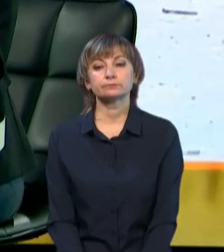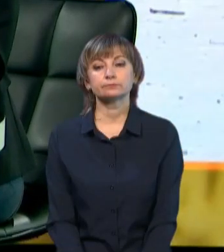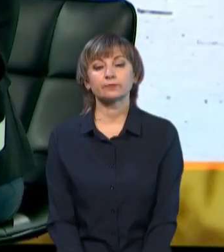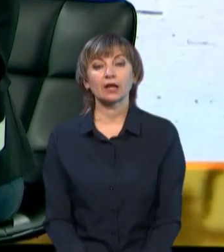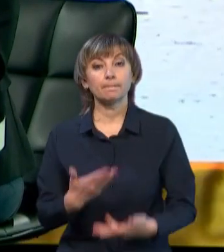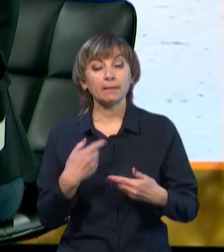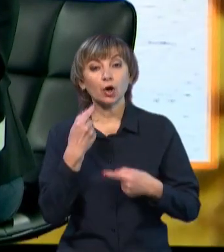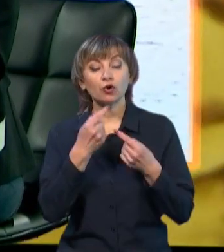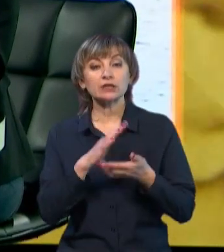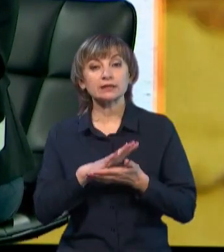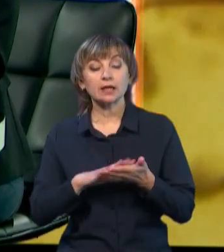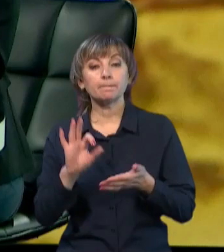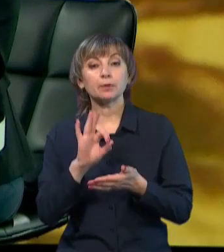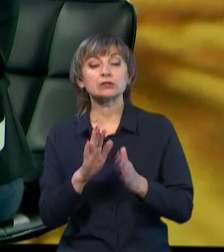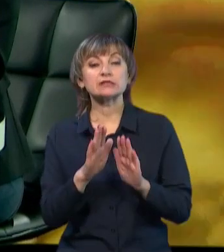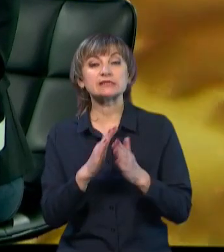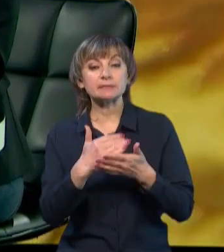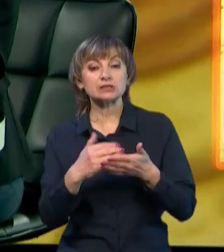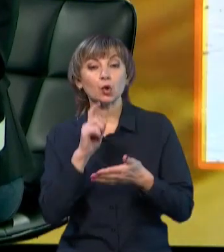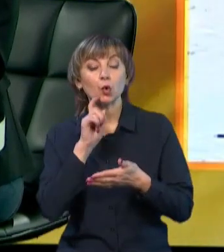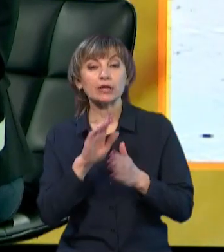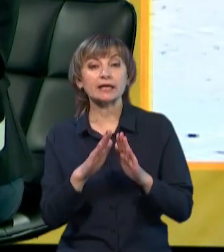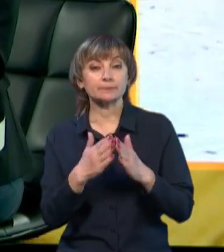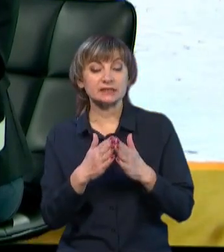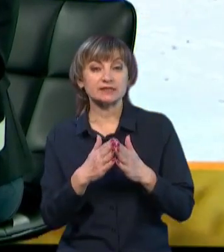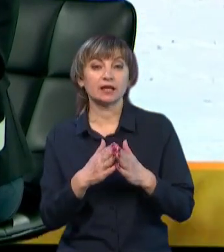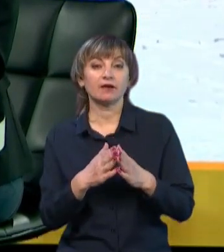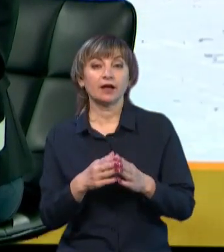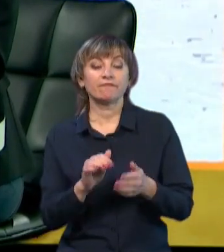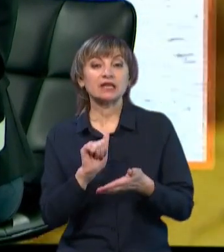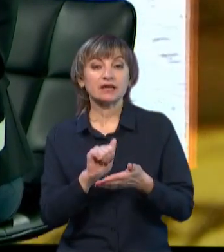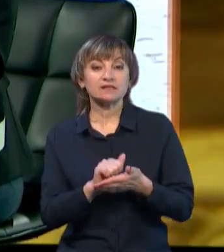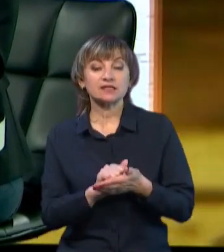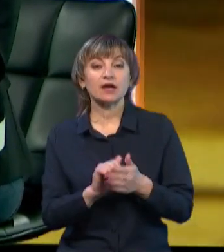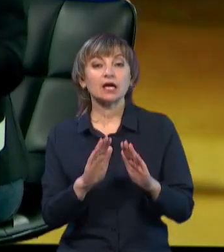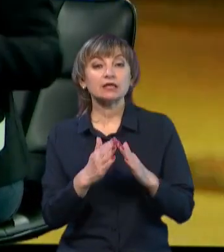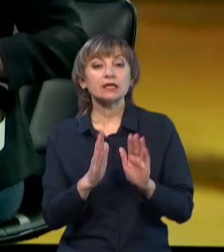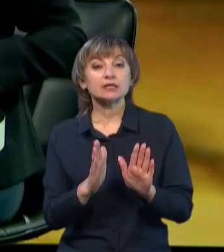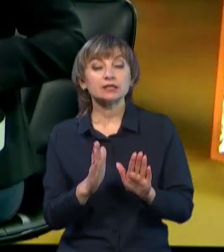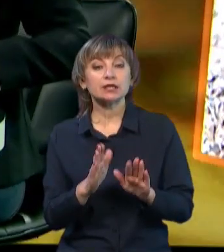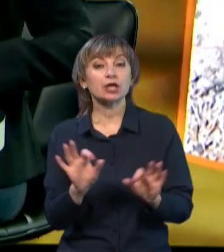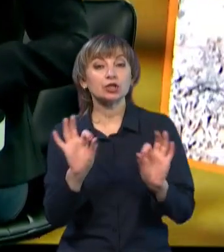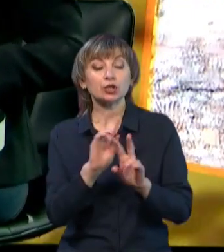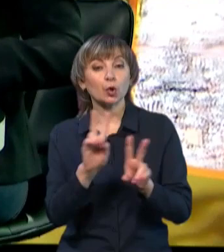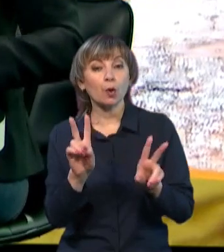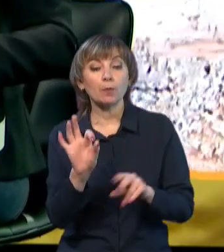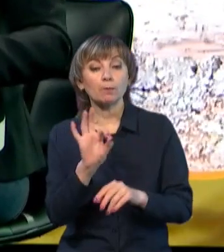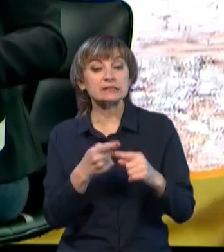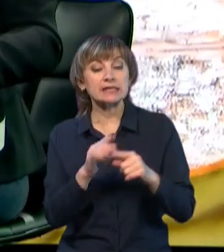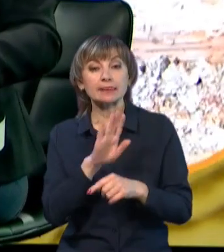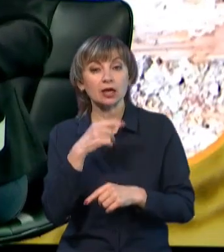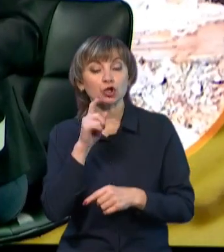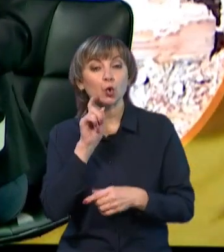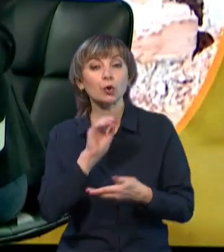Ми говоримо далі про список українських бестселерів від видавців. І книга «Тільки нікому про це не кажи»